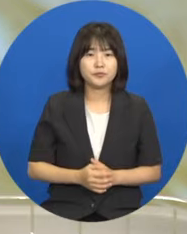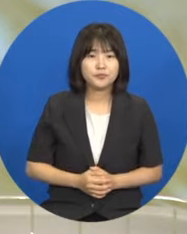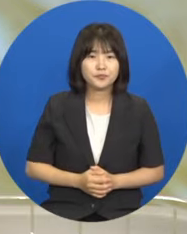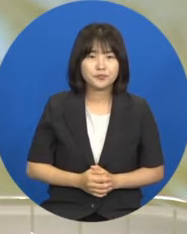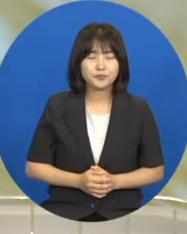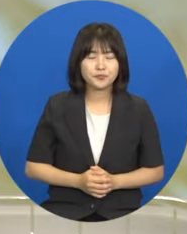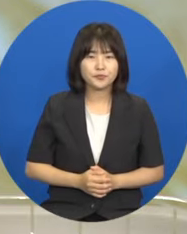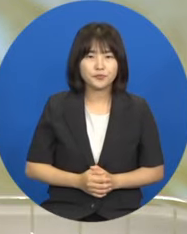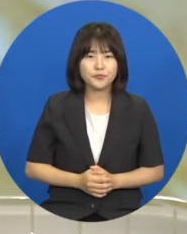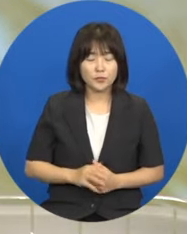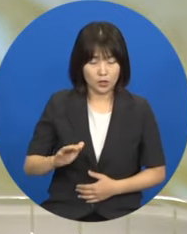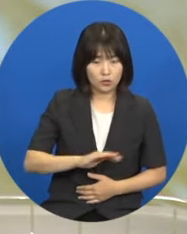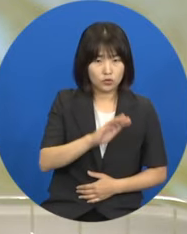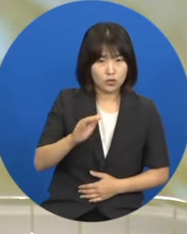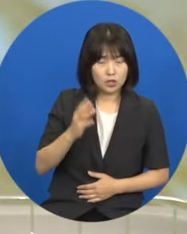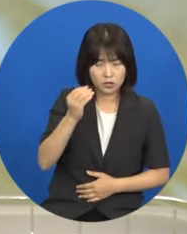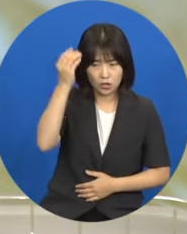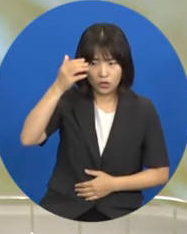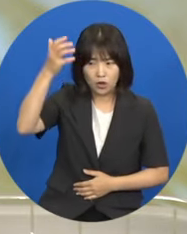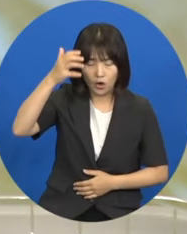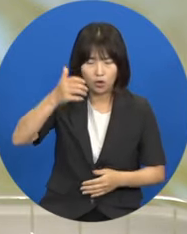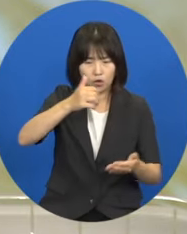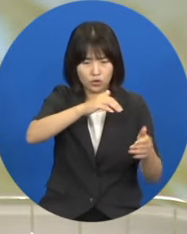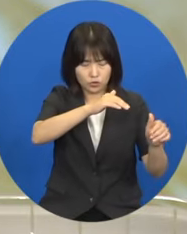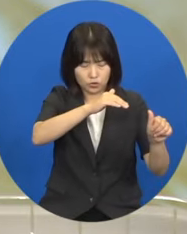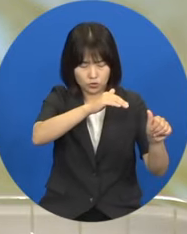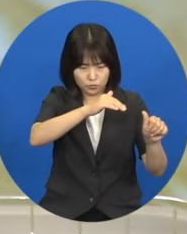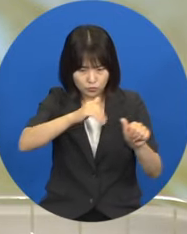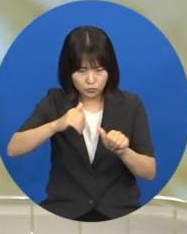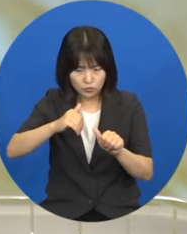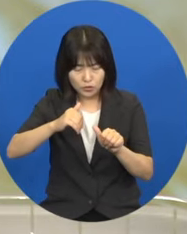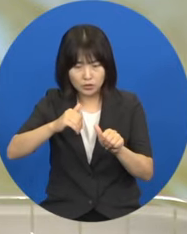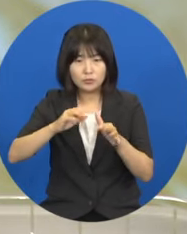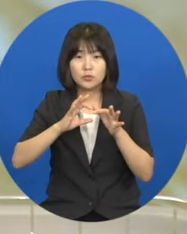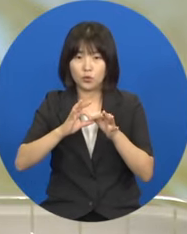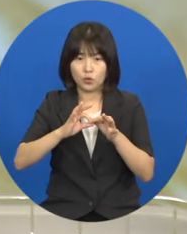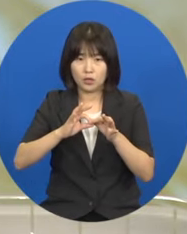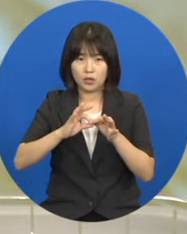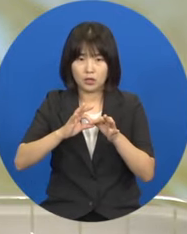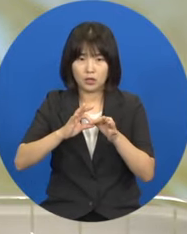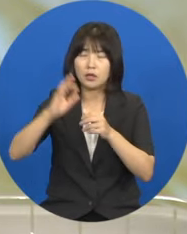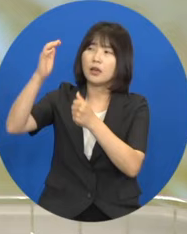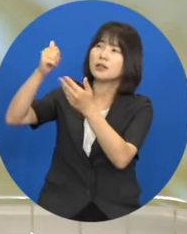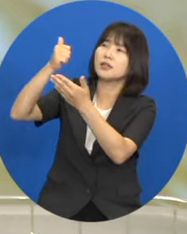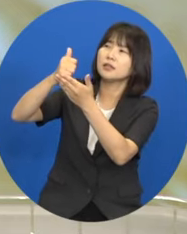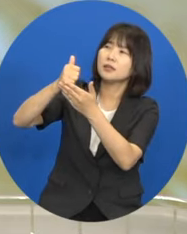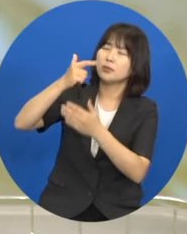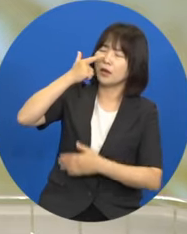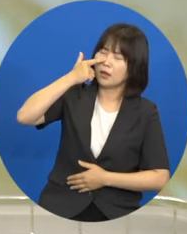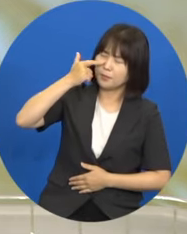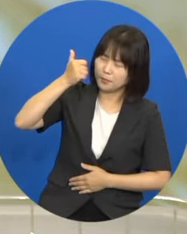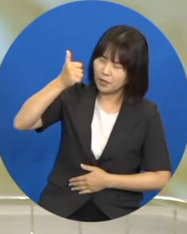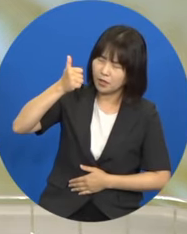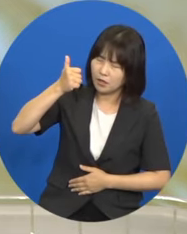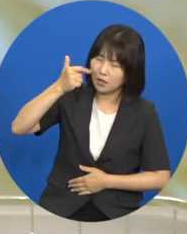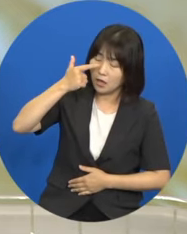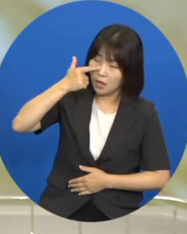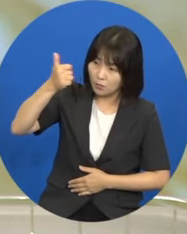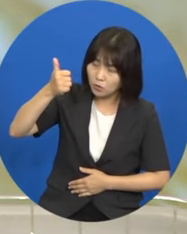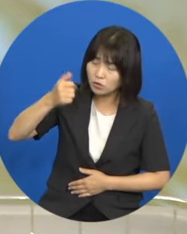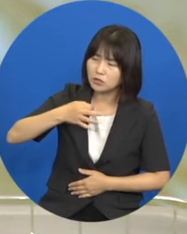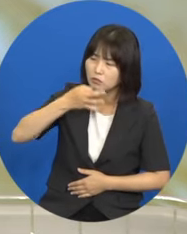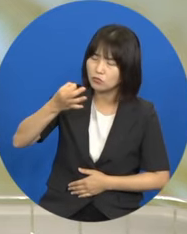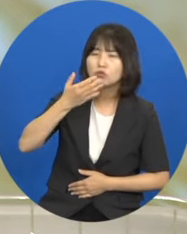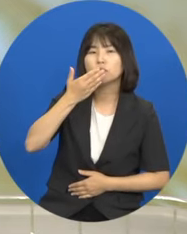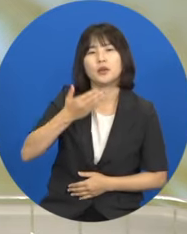우리가 성령의 초청을 받아 감히 우리가 하나님을 아빠, 아버지라고